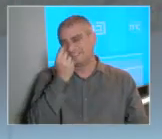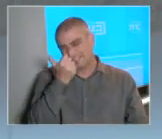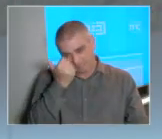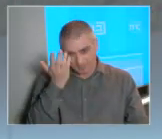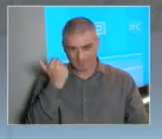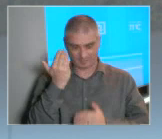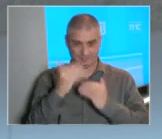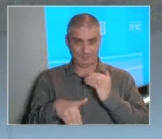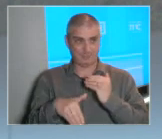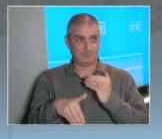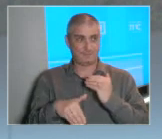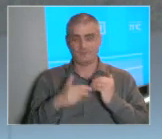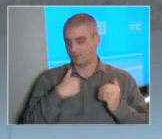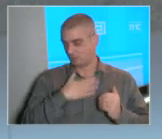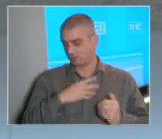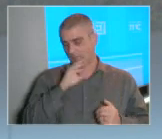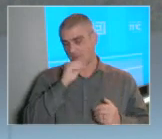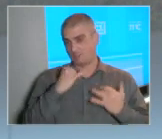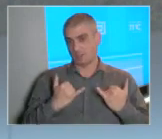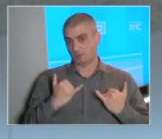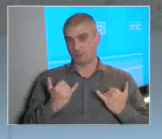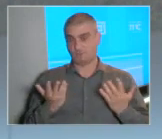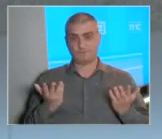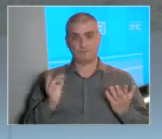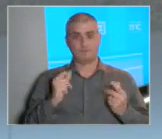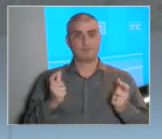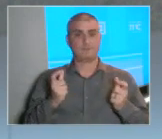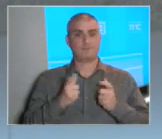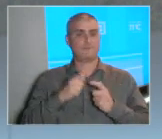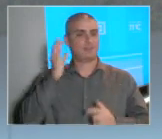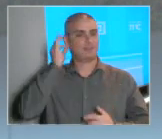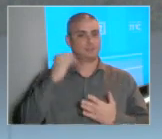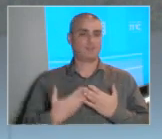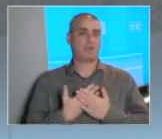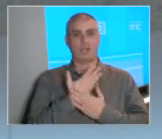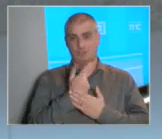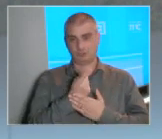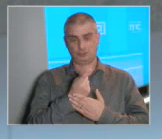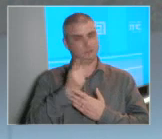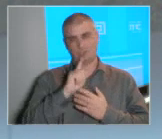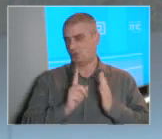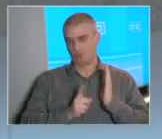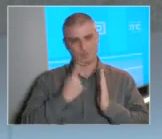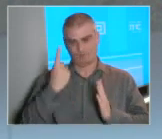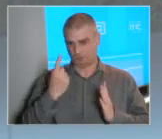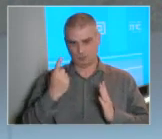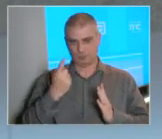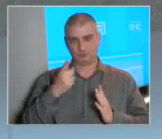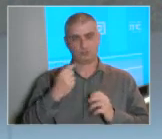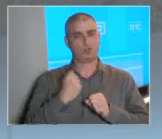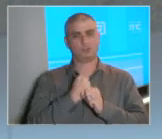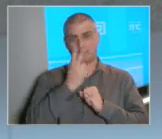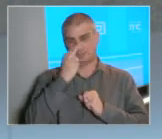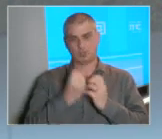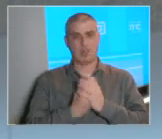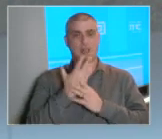כמעט מסיימים ורוצים לדבר עכשיו על מפלגת נשים חדשה. זו לא הפעם הראשונה שבה נעשה